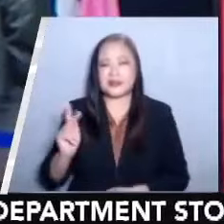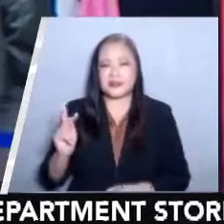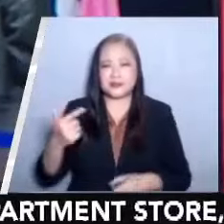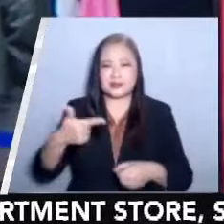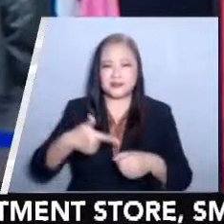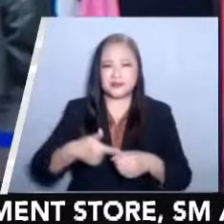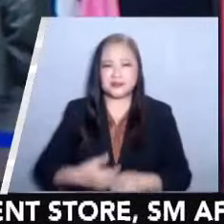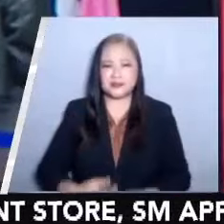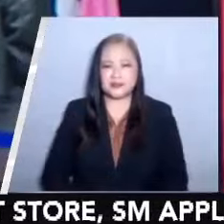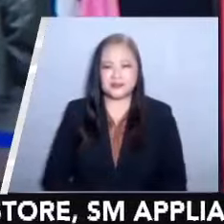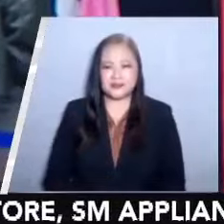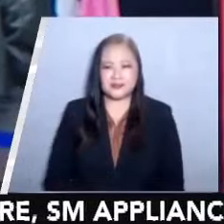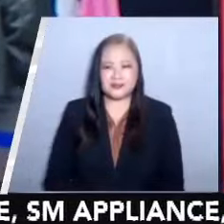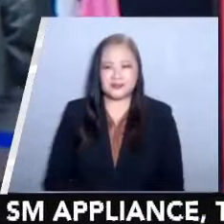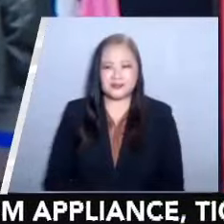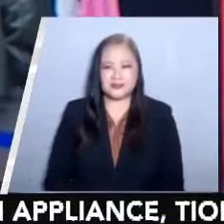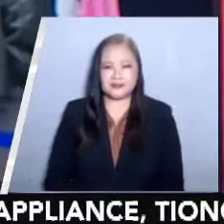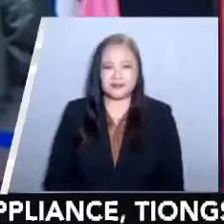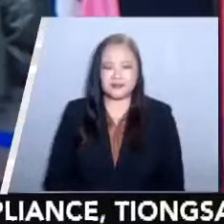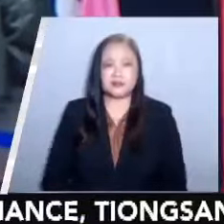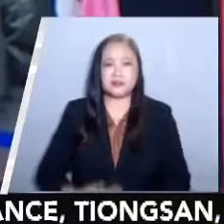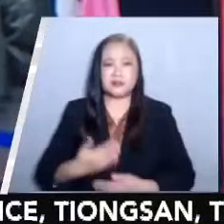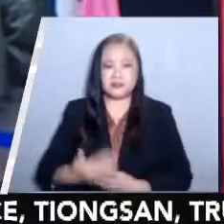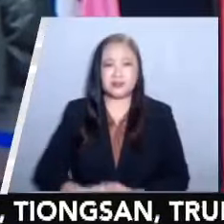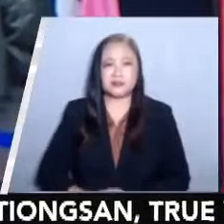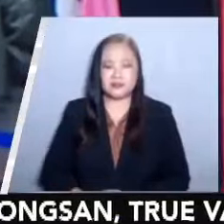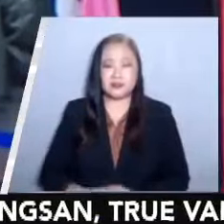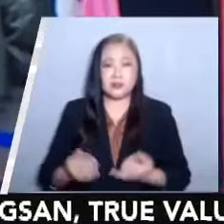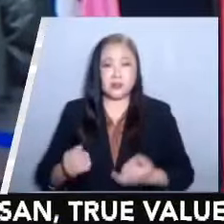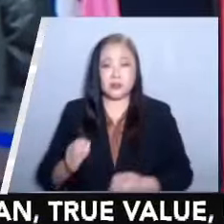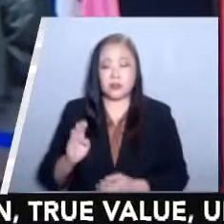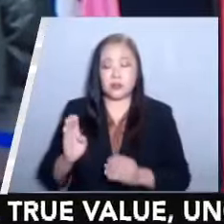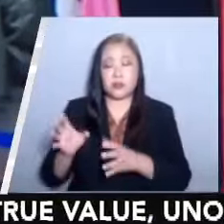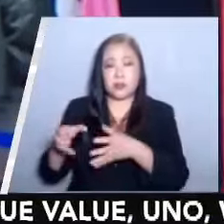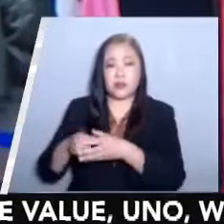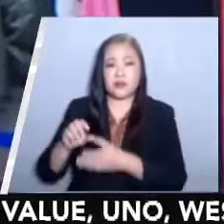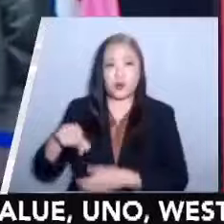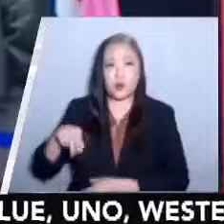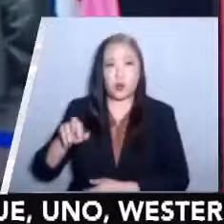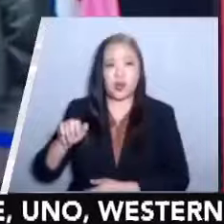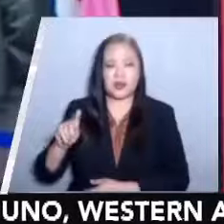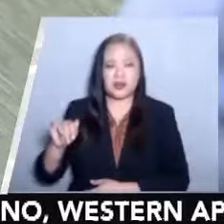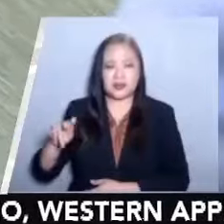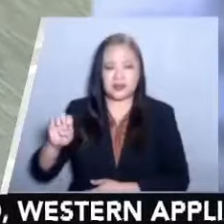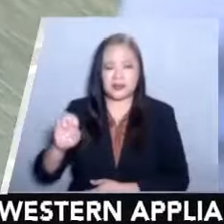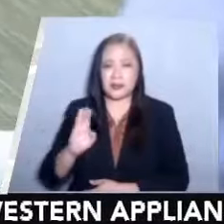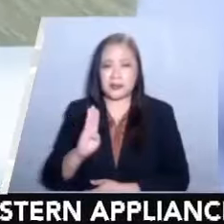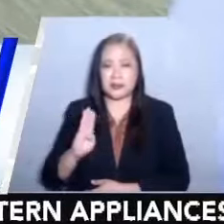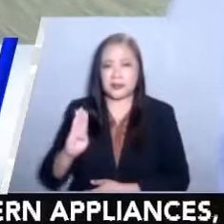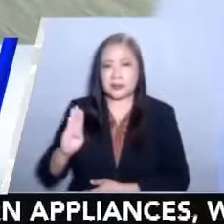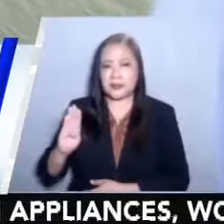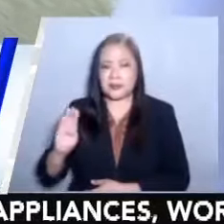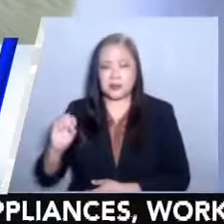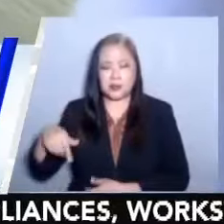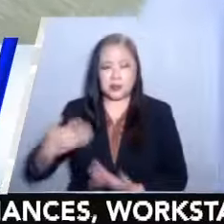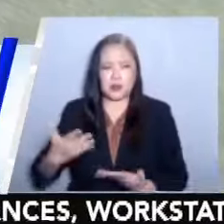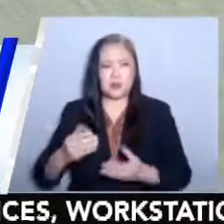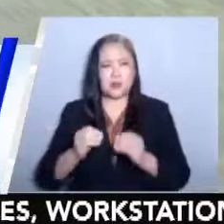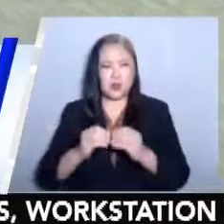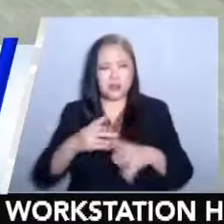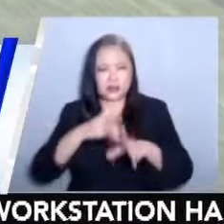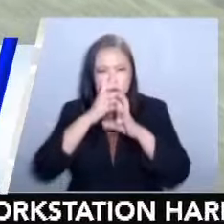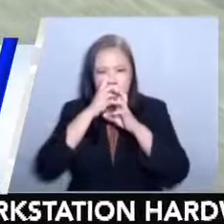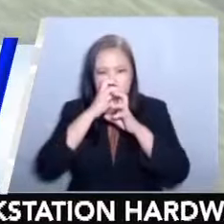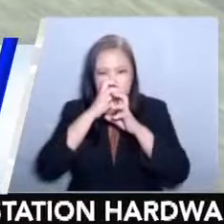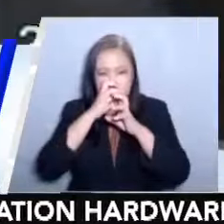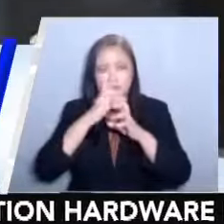Mas pinaigting ng Bureau of Quarantine screening sa mga pumapasok sa bansa. Mag-iingat po yan laban sa COVID-19 FLiRT sub-variant na kumakalat